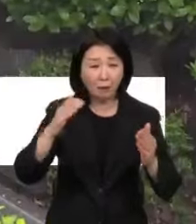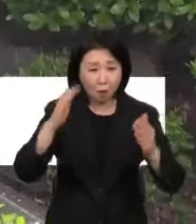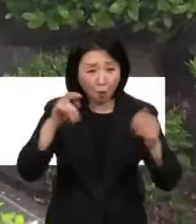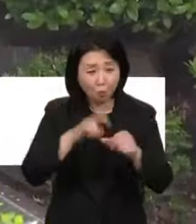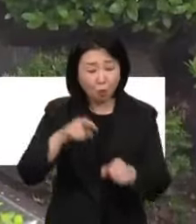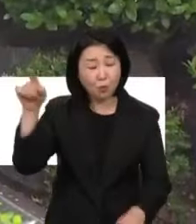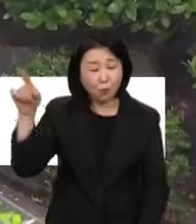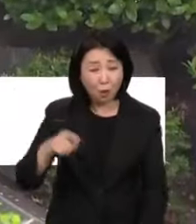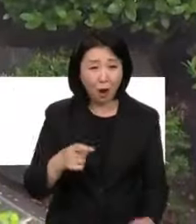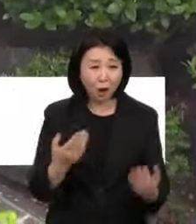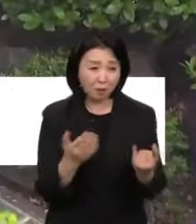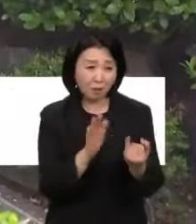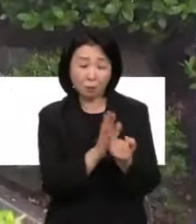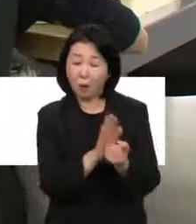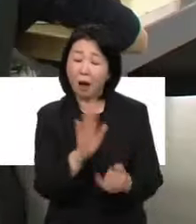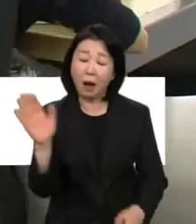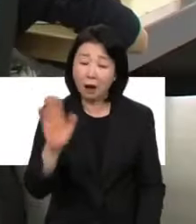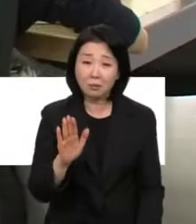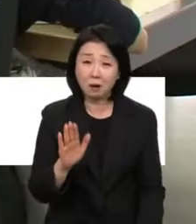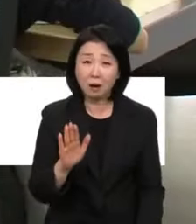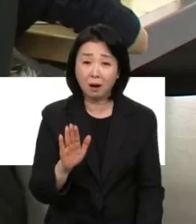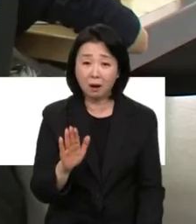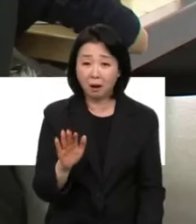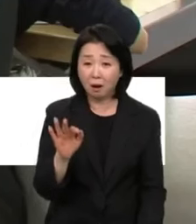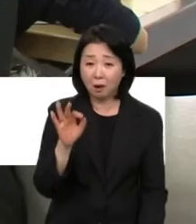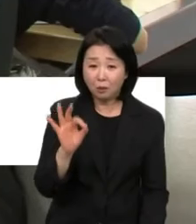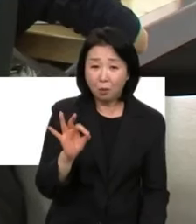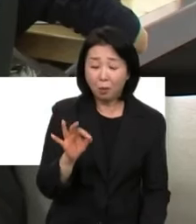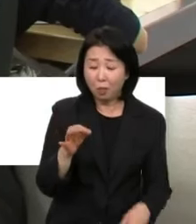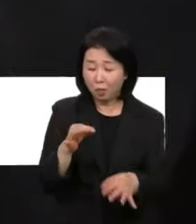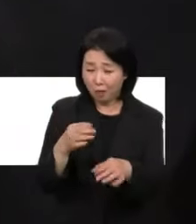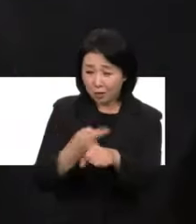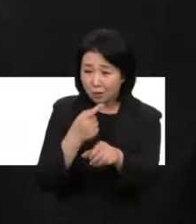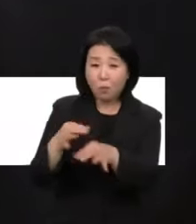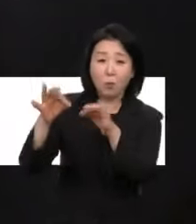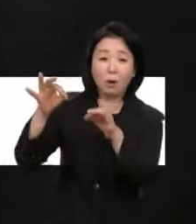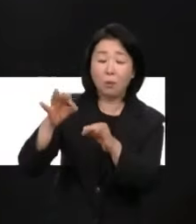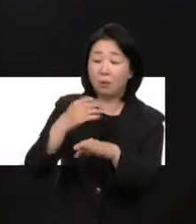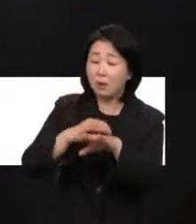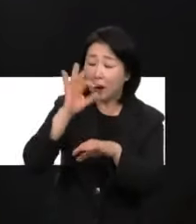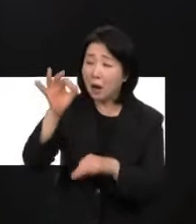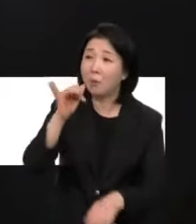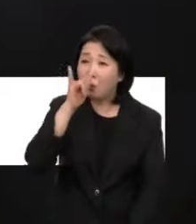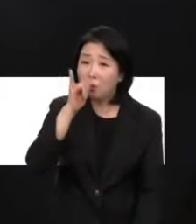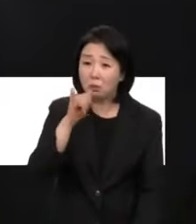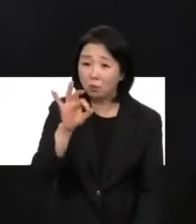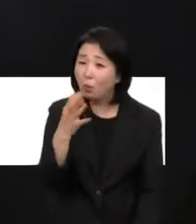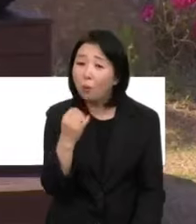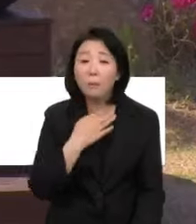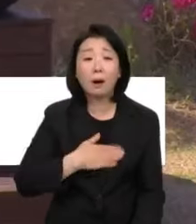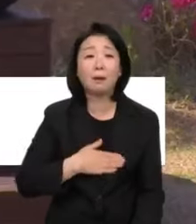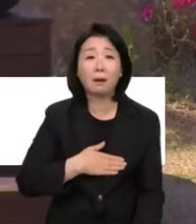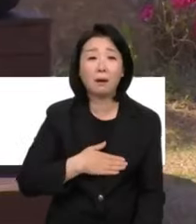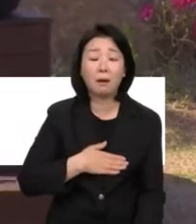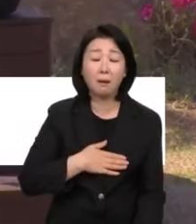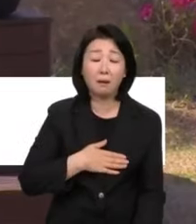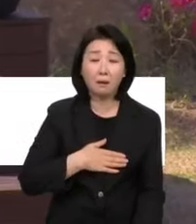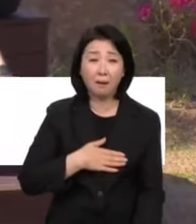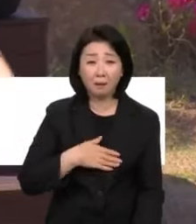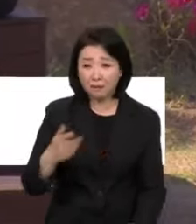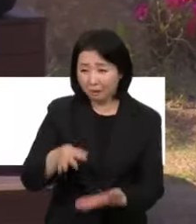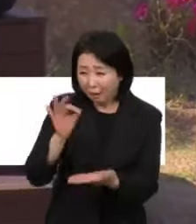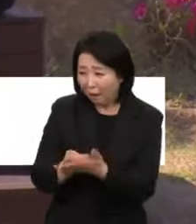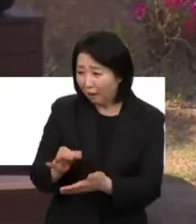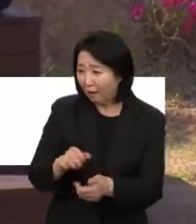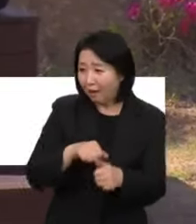것도 아니잖아요. 시급 얼마나 올라갔냐 그것도 계속 바라보고 있고 챙겨보고 있는데 그런 일자리를 쉽게 받아들이지 않는